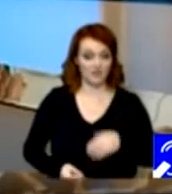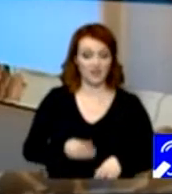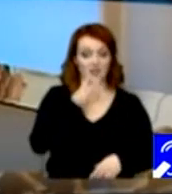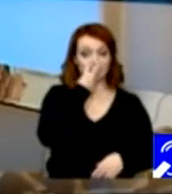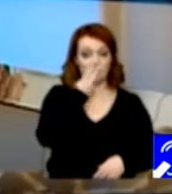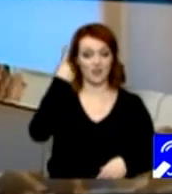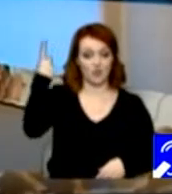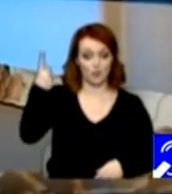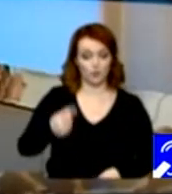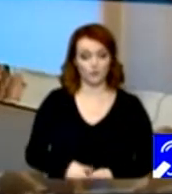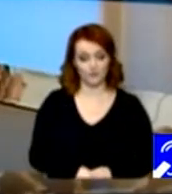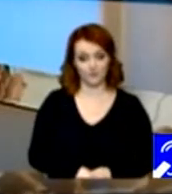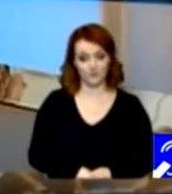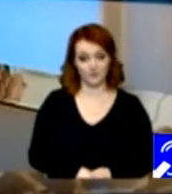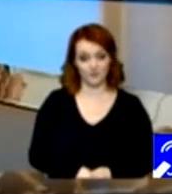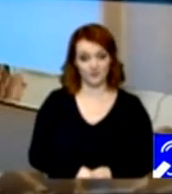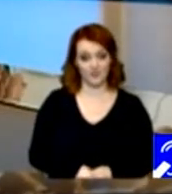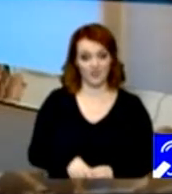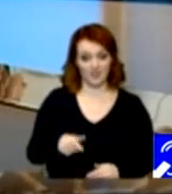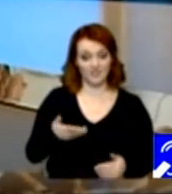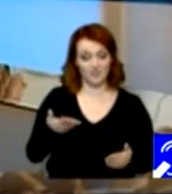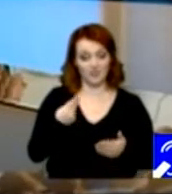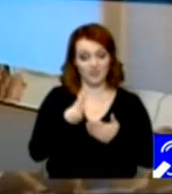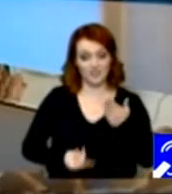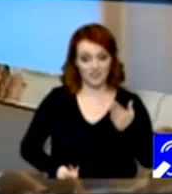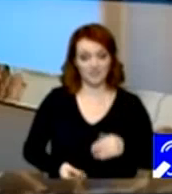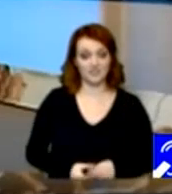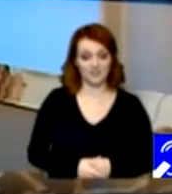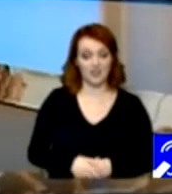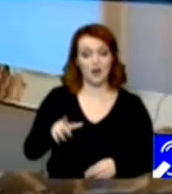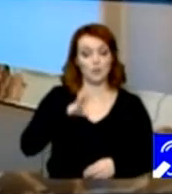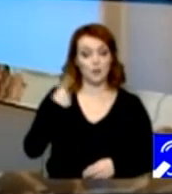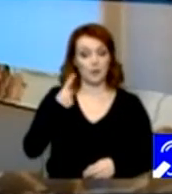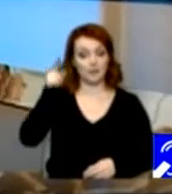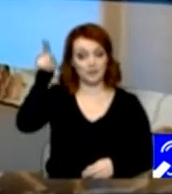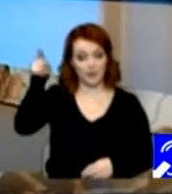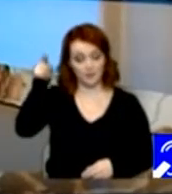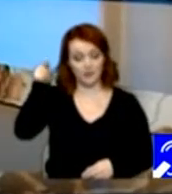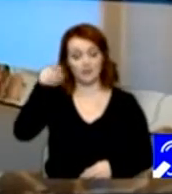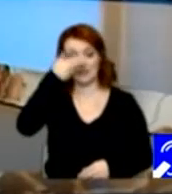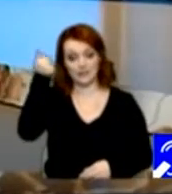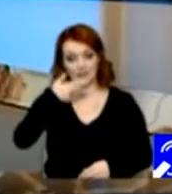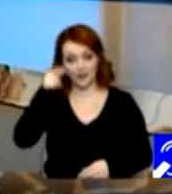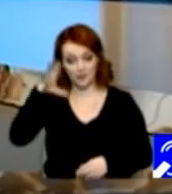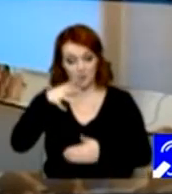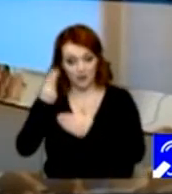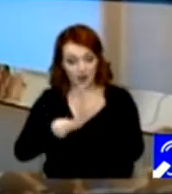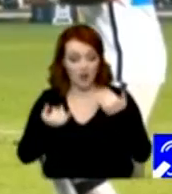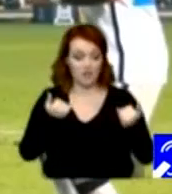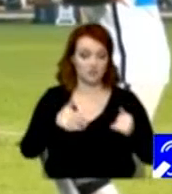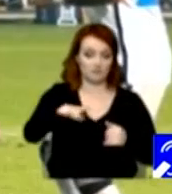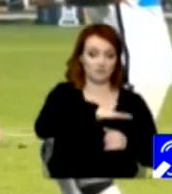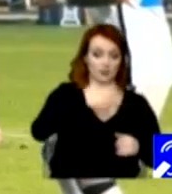Ligii Campionilor de această dată a suferit înfrângere în meciul retur de pe teren propriu În ciuda patra rundă din faza grupelor